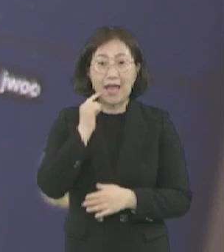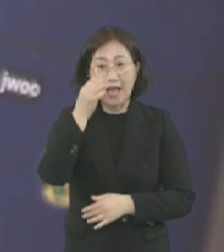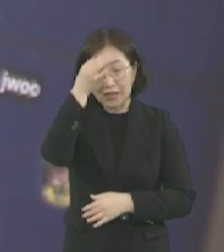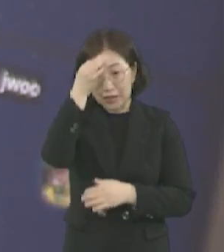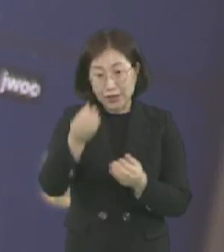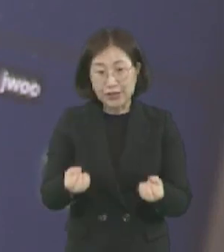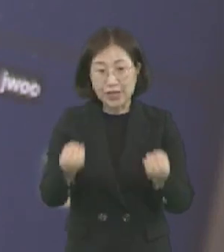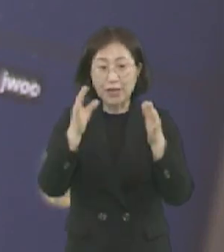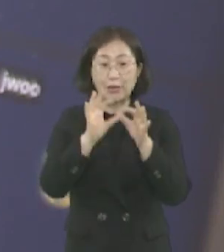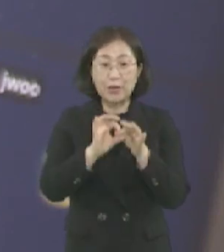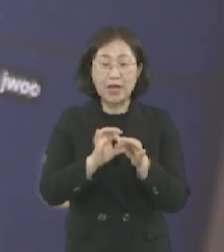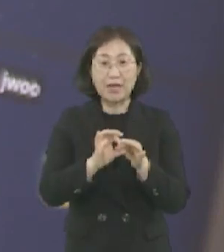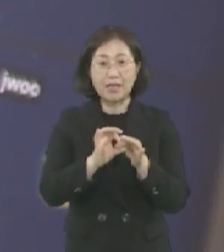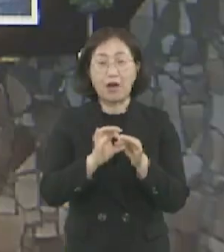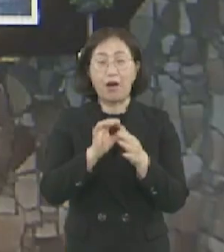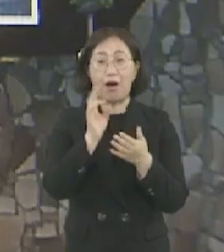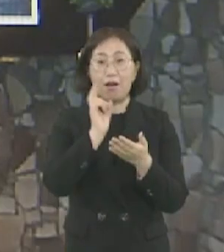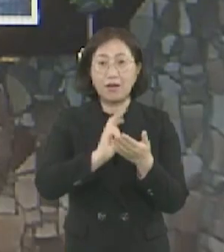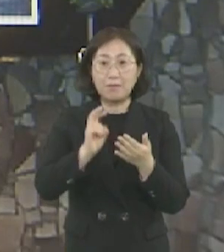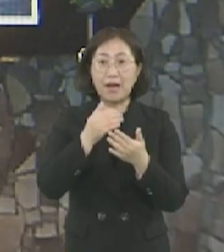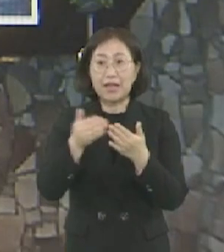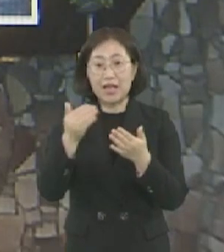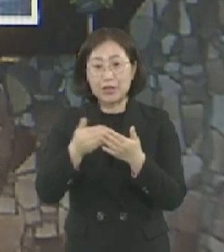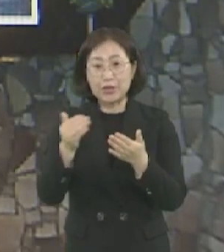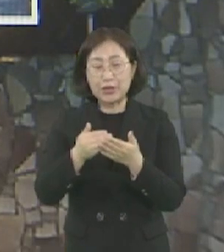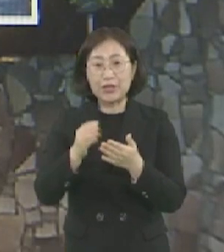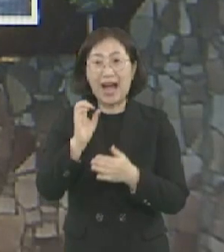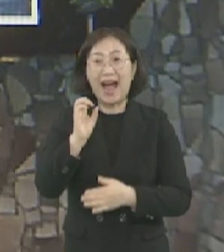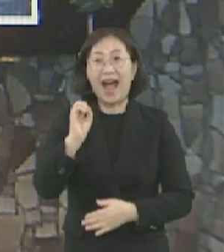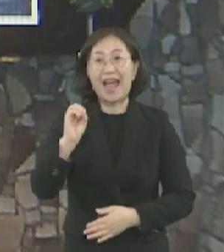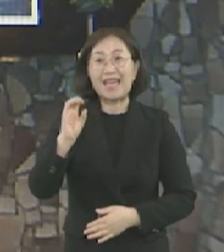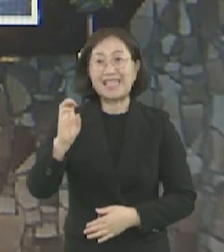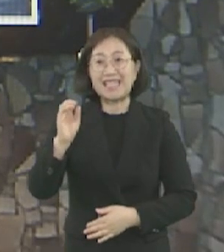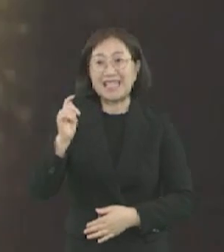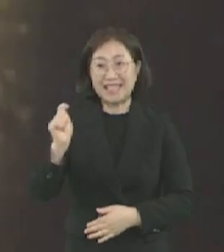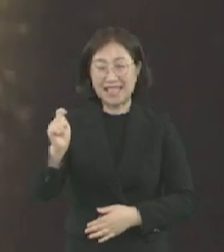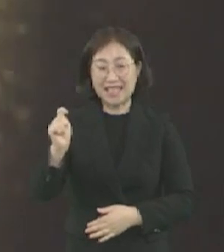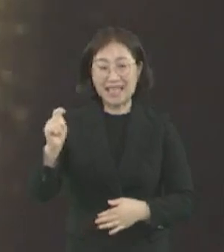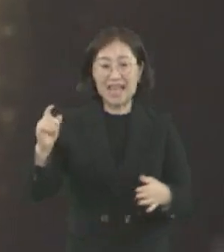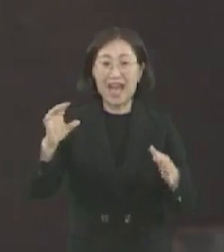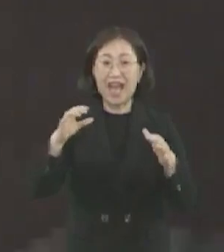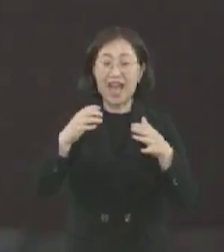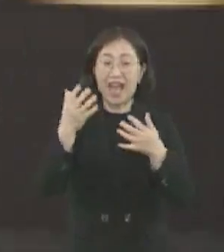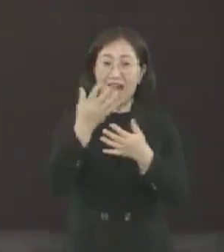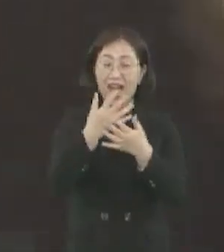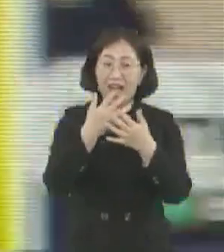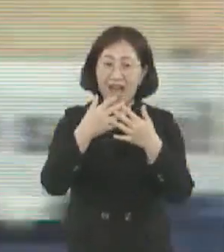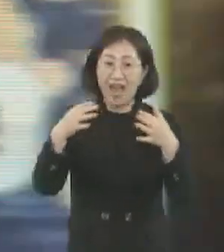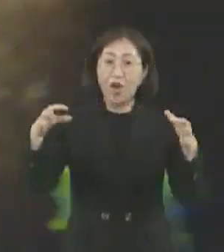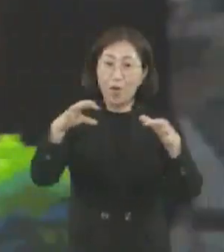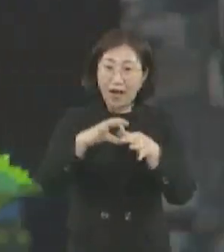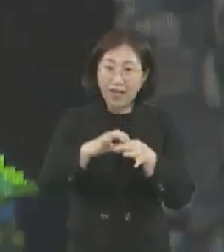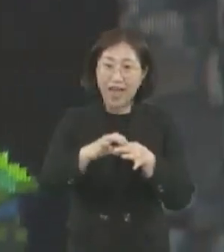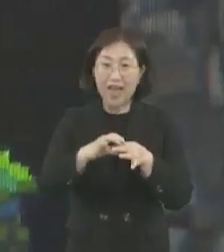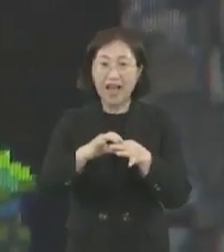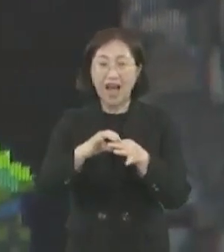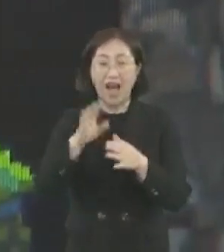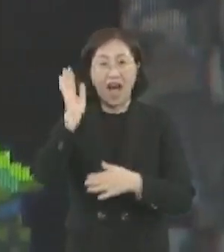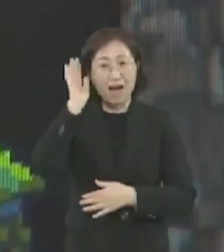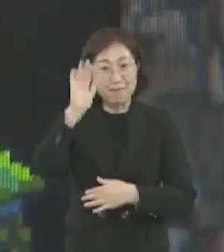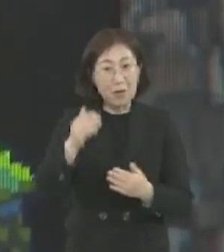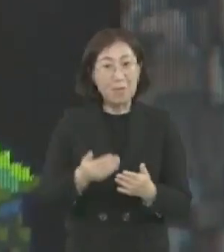통해 문화예술과 ICT의 융합이 먼 미래가 아닌 손에 잡히는 미래가 됐음을 확인하는 계기가 될